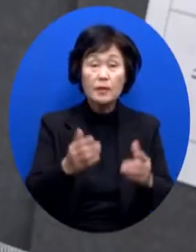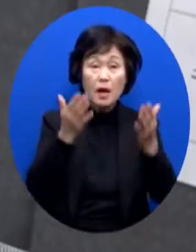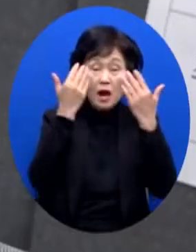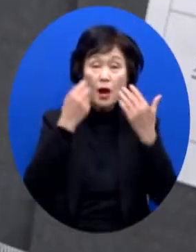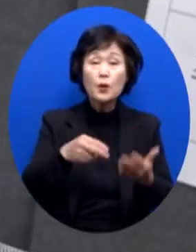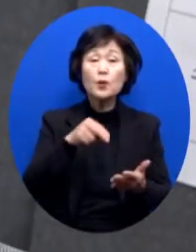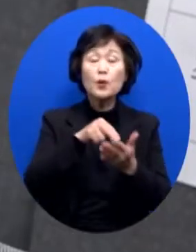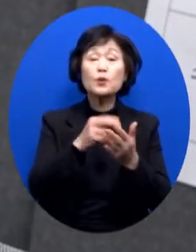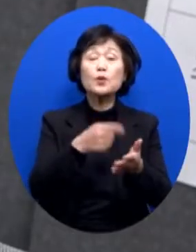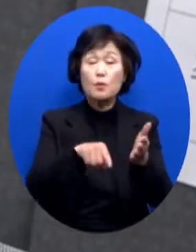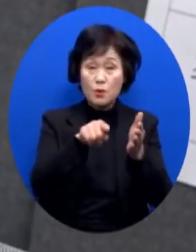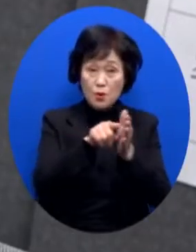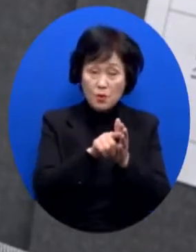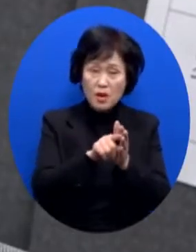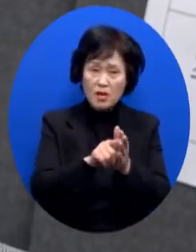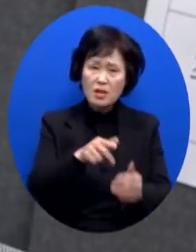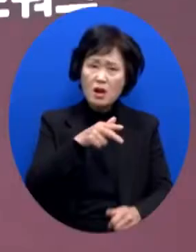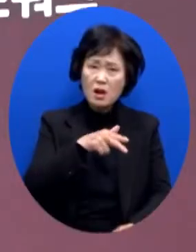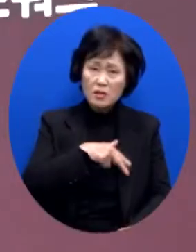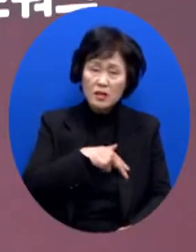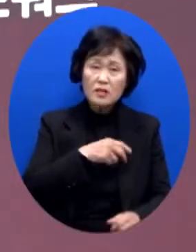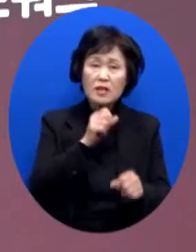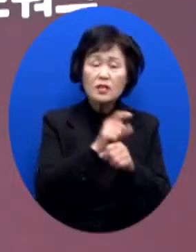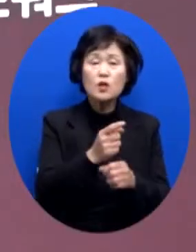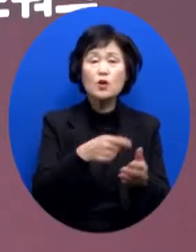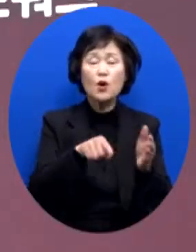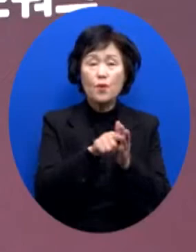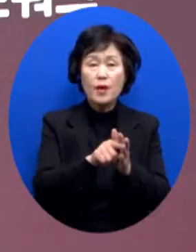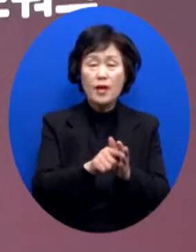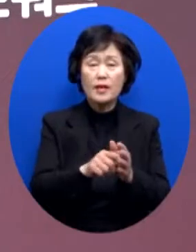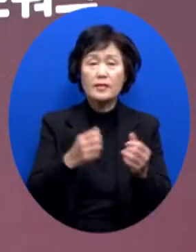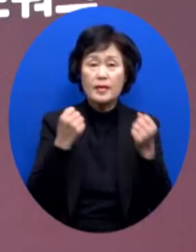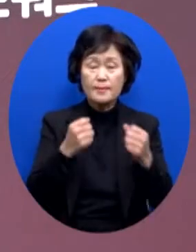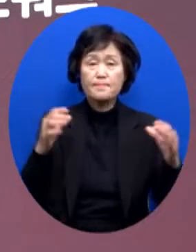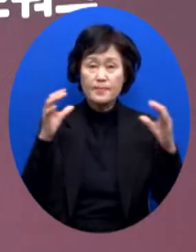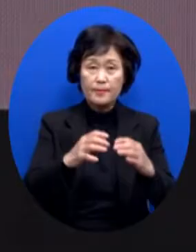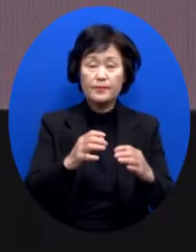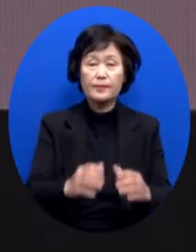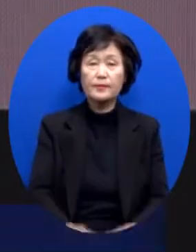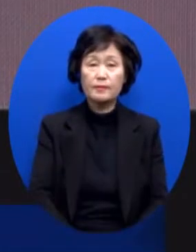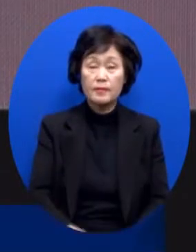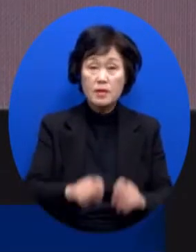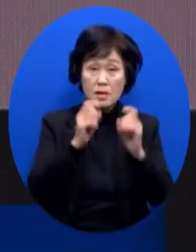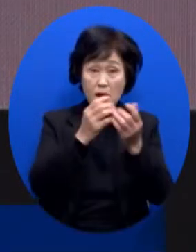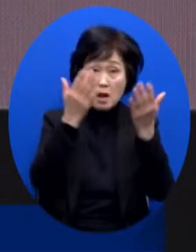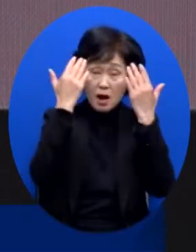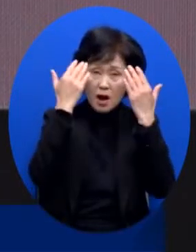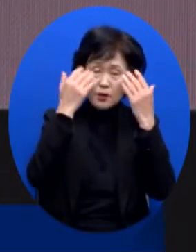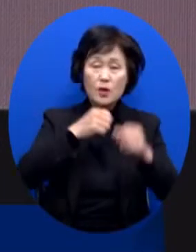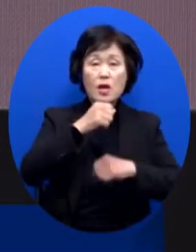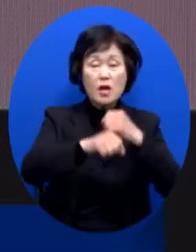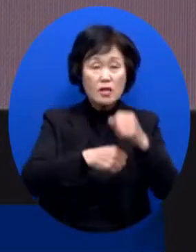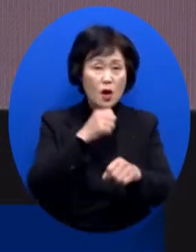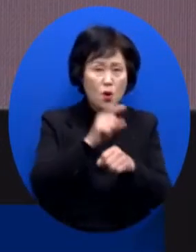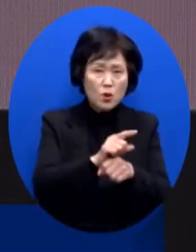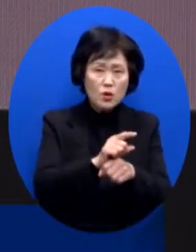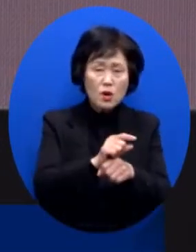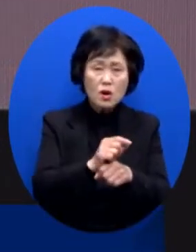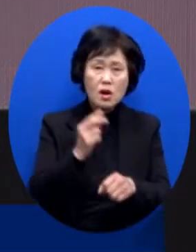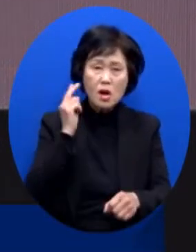기독 싸게 정체성 수를 위계 힘을 모은 거냐 사학의 자율성을 심각하게 훼손하는